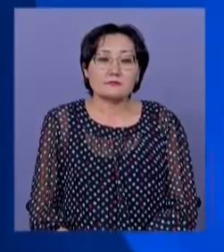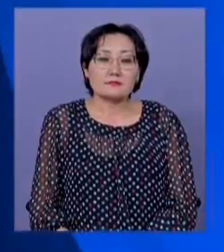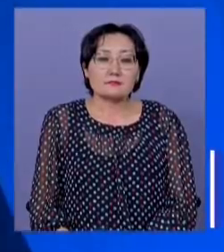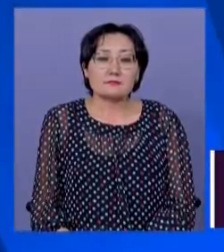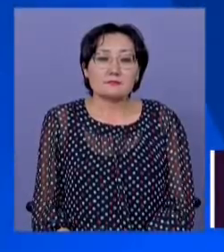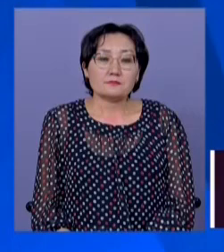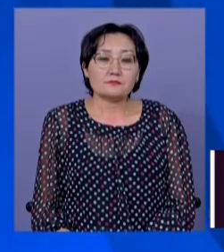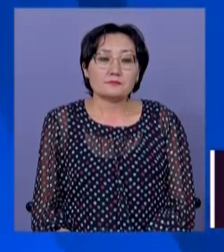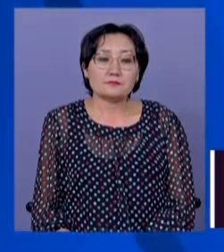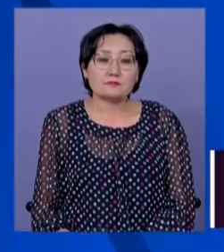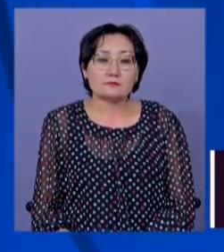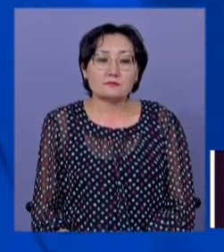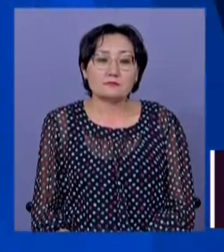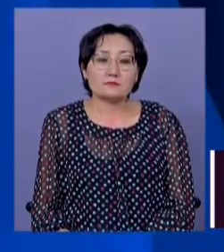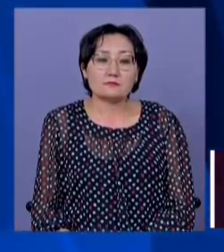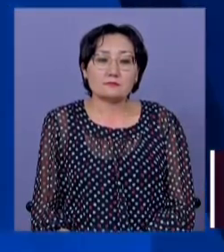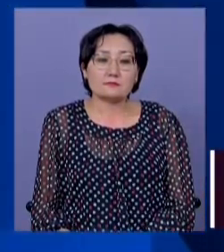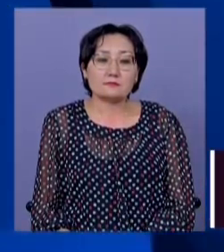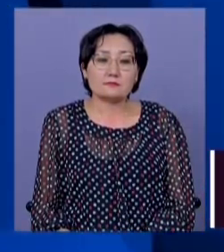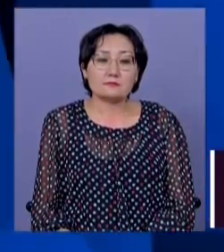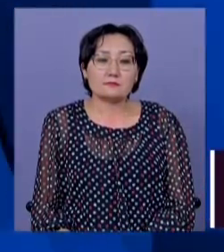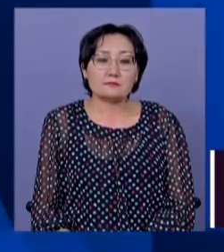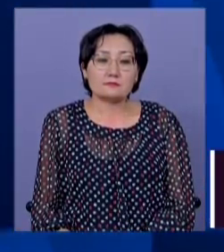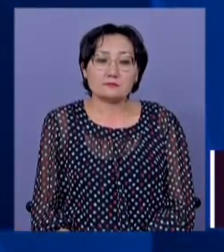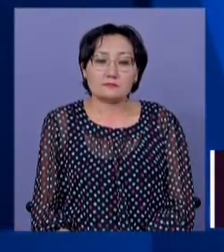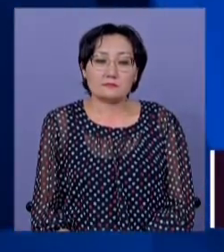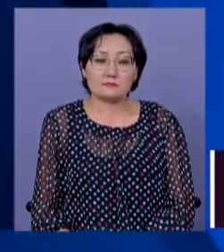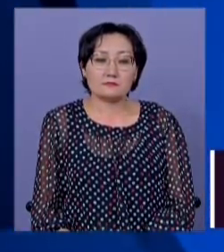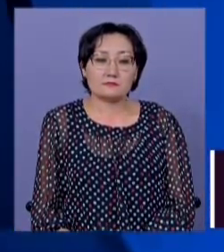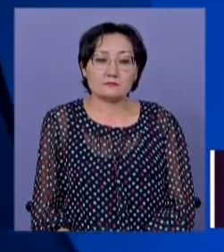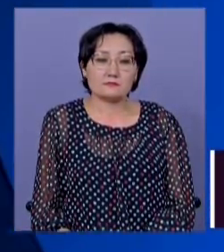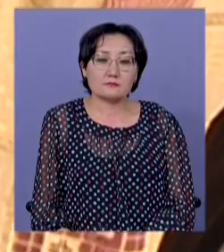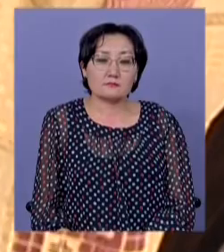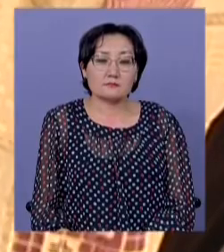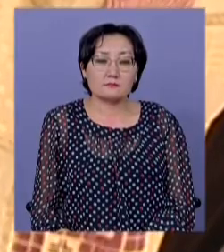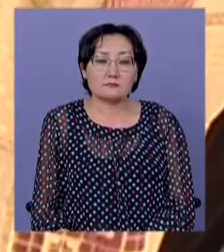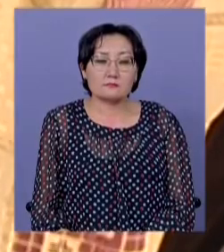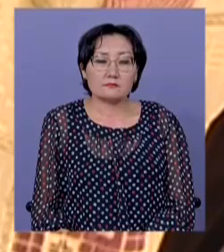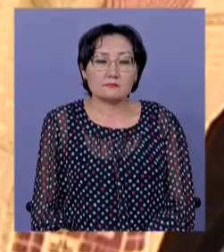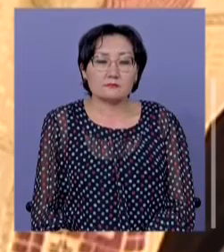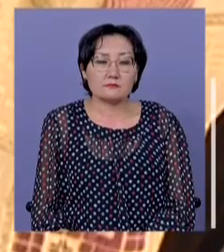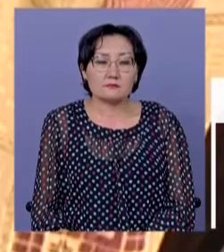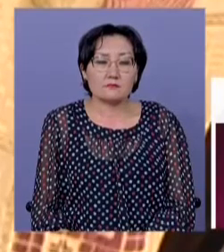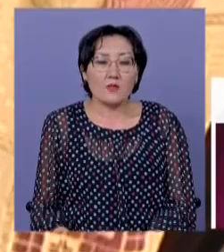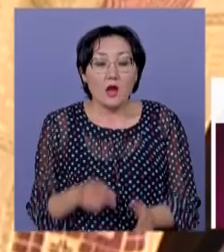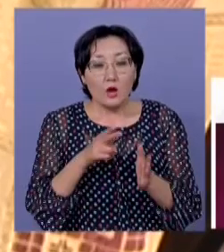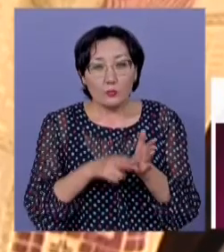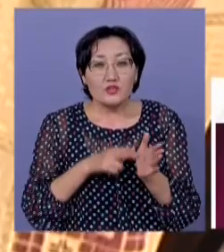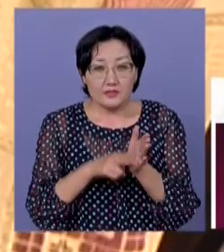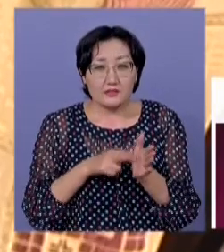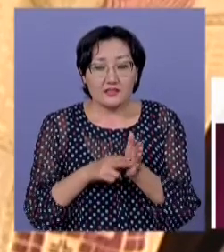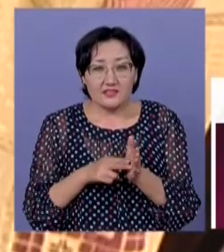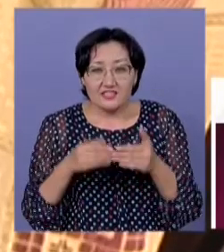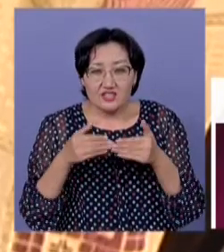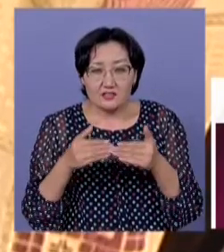Ма. Поезд келатыр, поезд келатыр, есік таш,